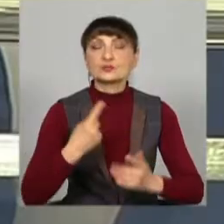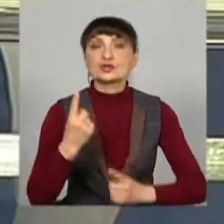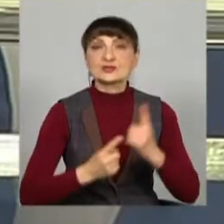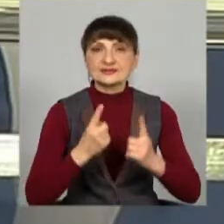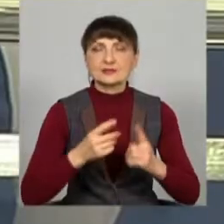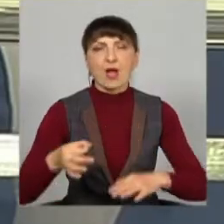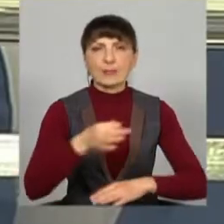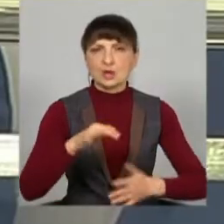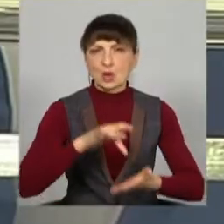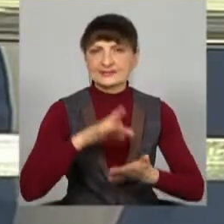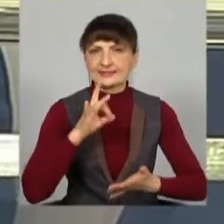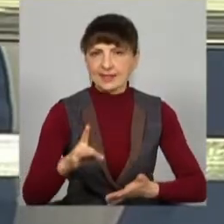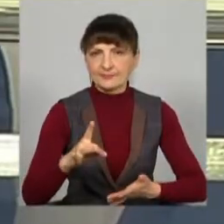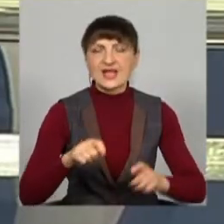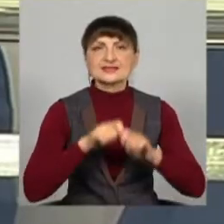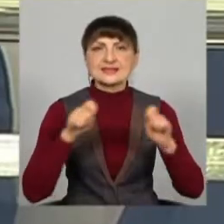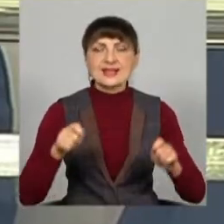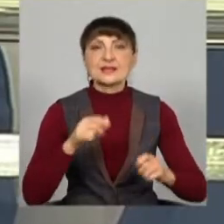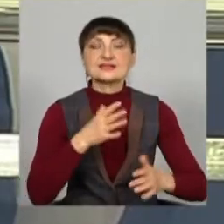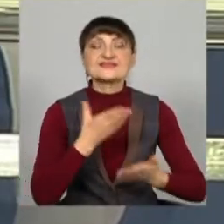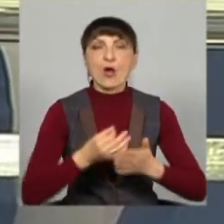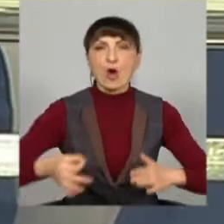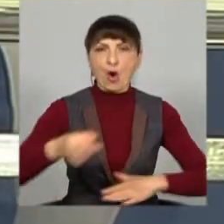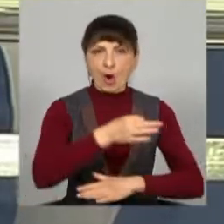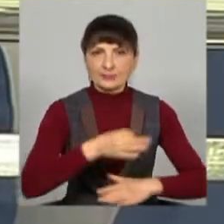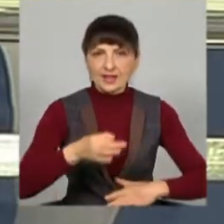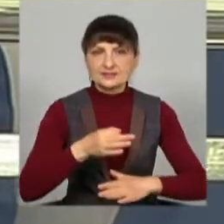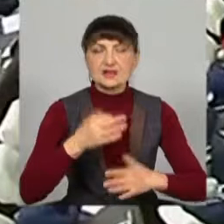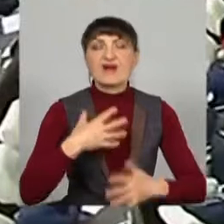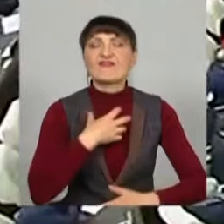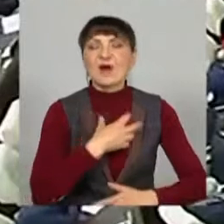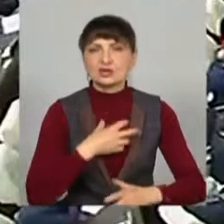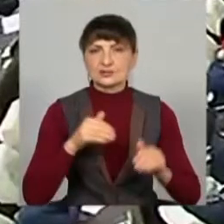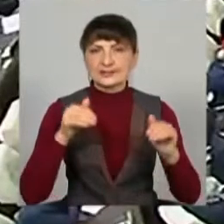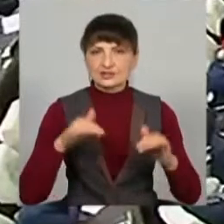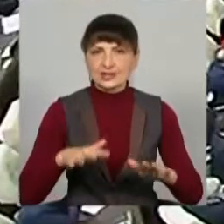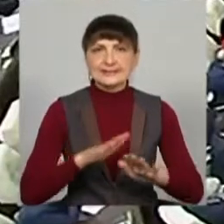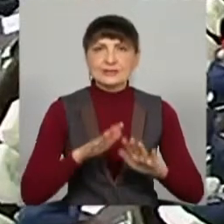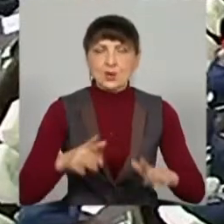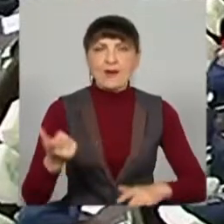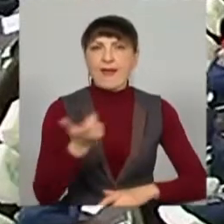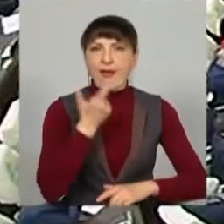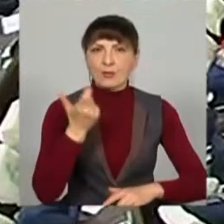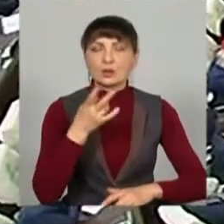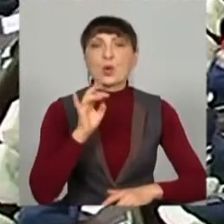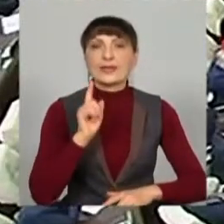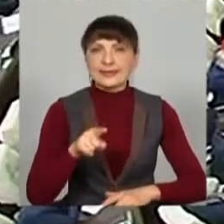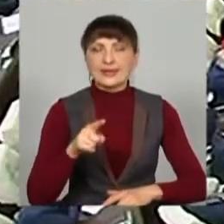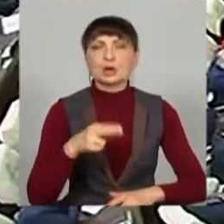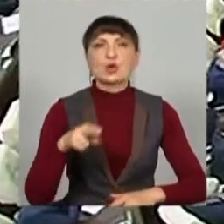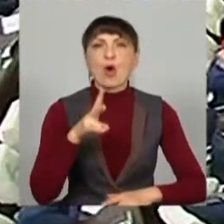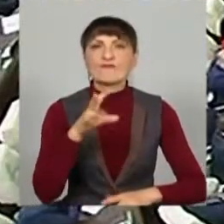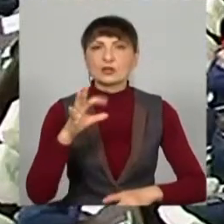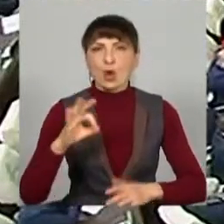станет областным центром. Создание самостоятельной области в этом регионе – важное решение не только в экономическом, но и в духовном